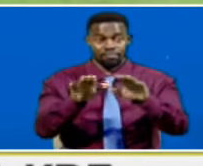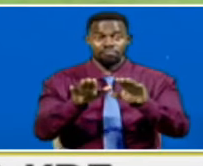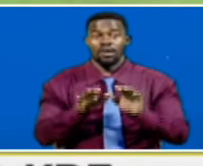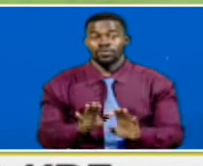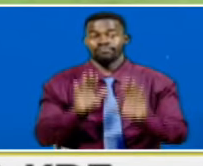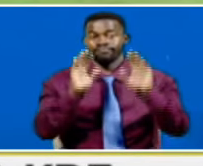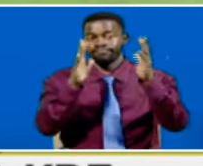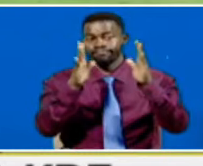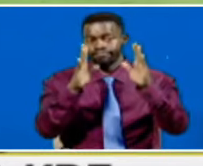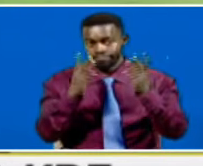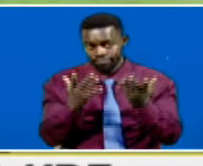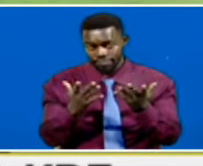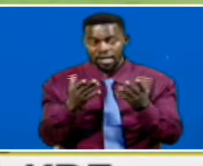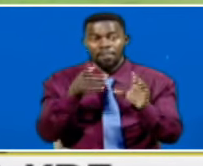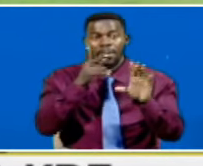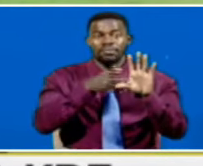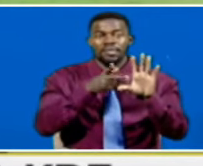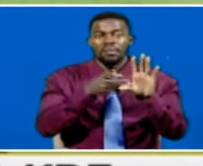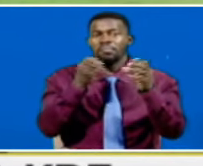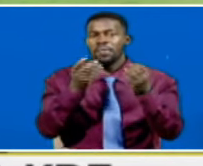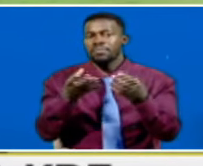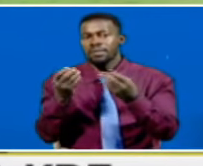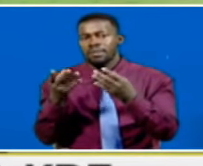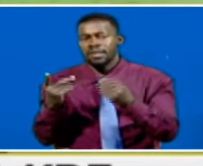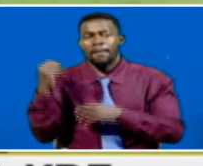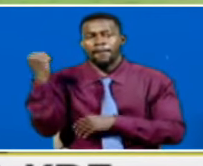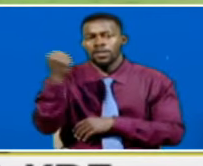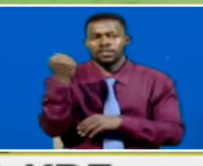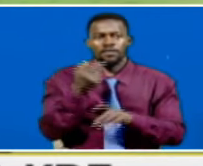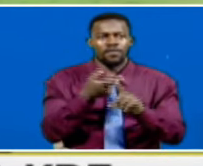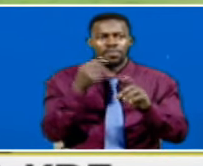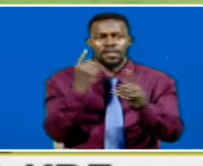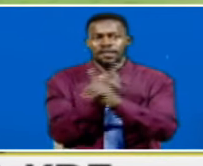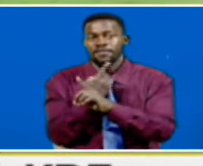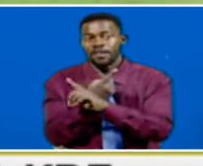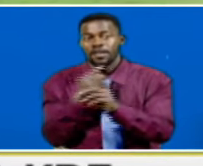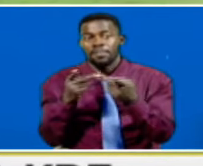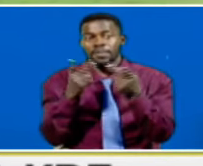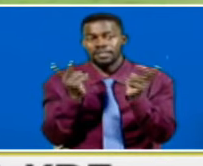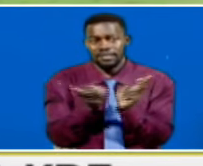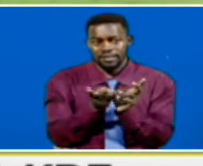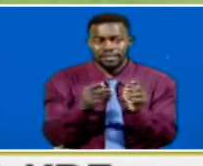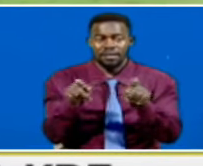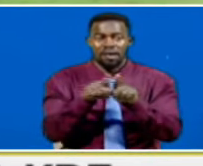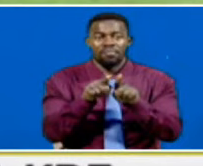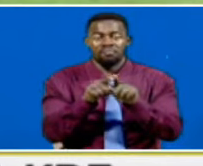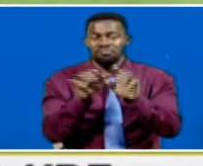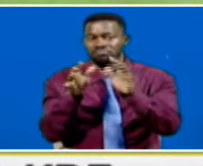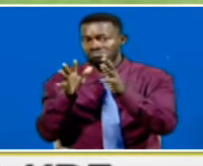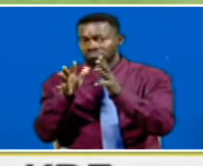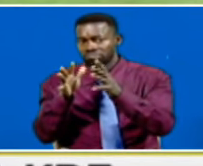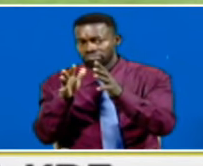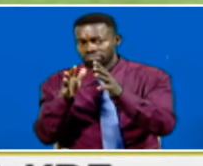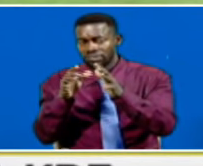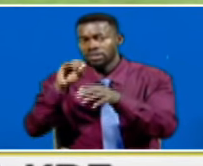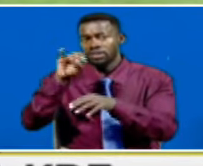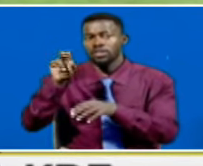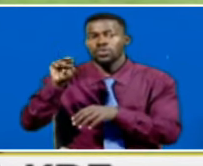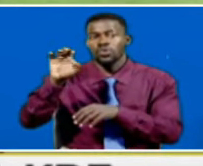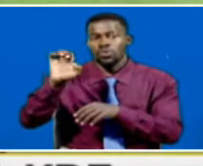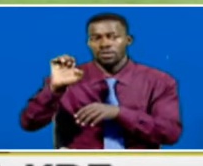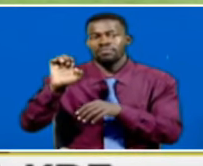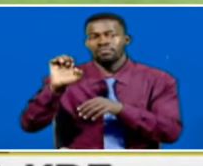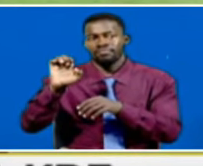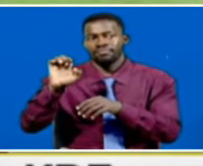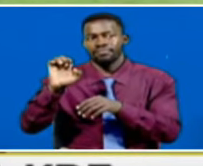ya mazishi yake ilihudhuriwa na wanasiasa kutoka maeneo mbalimbali na wakamsifu kwa ukarimu wake miongoni mwa mambo